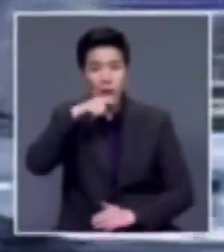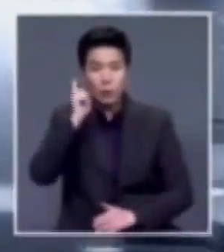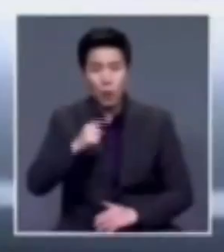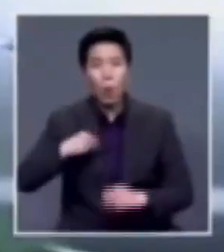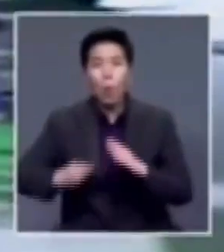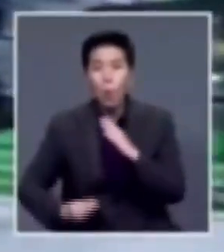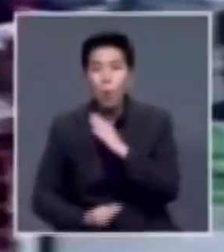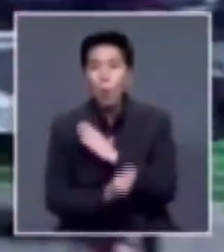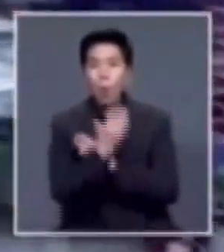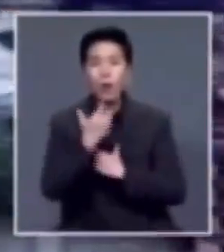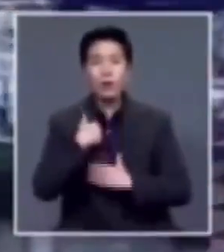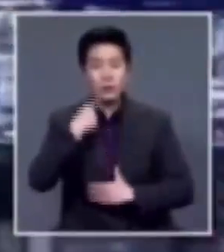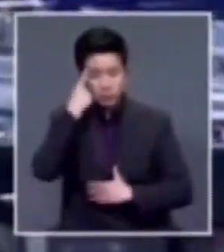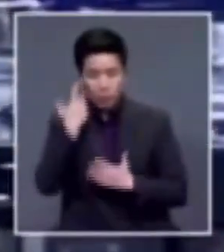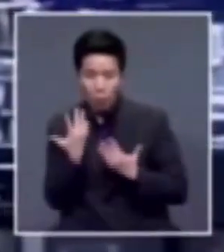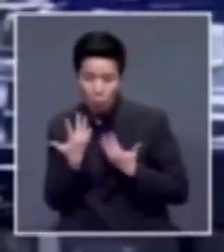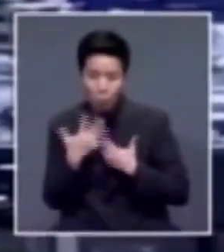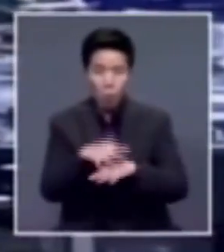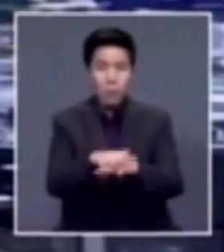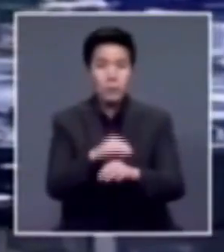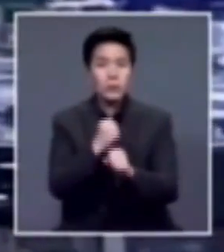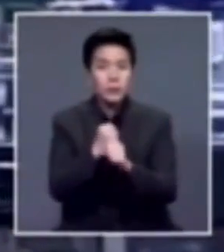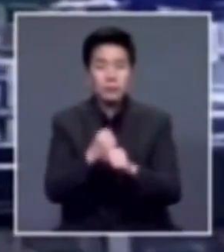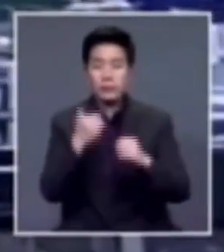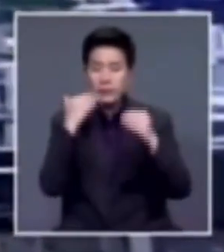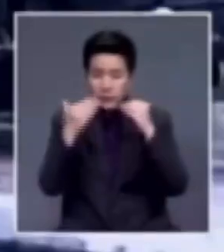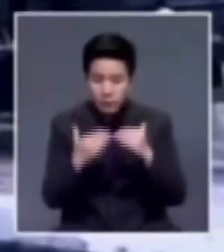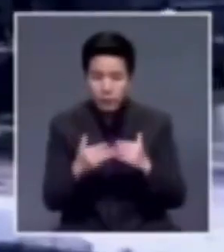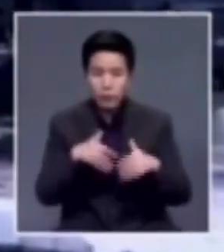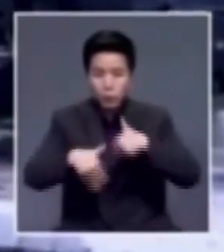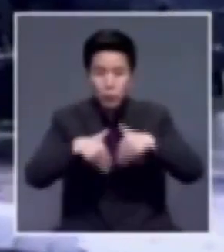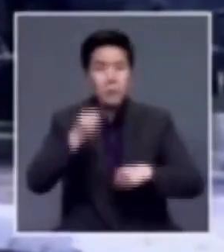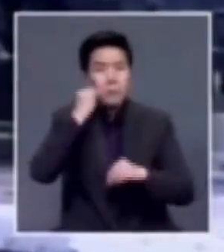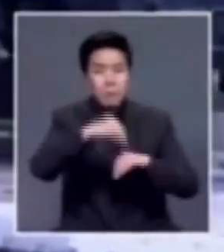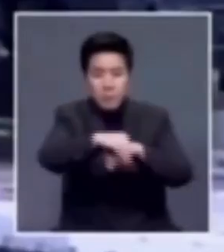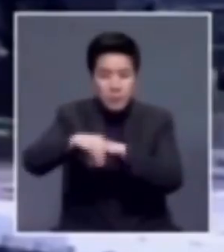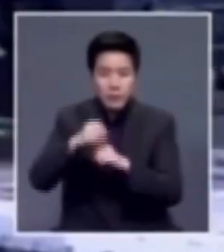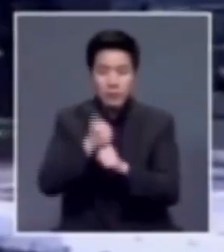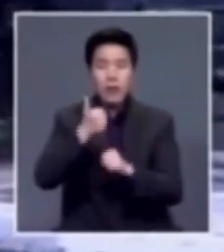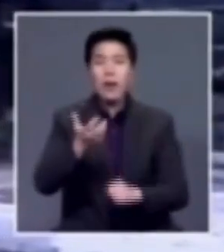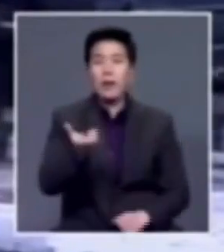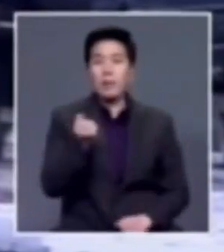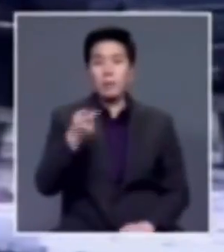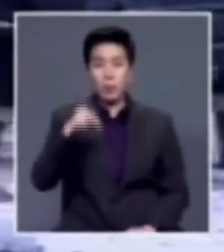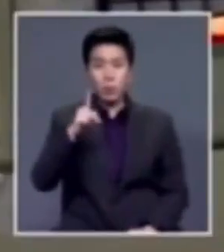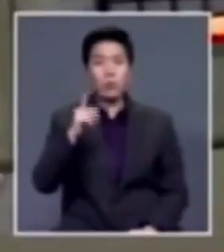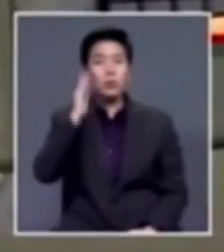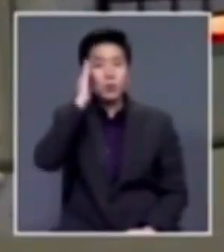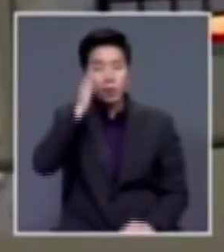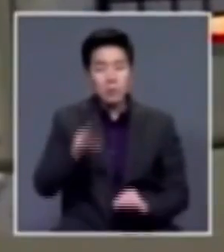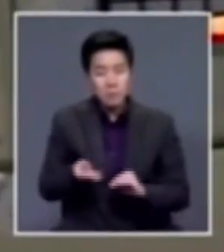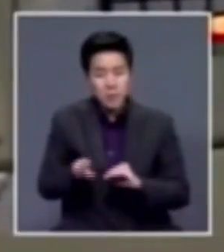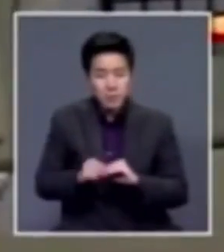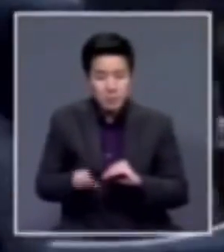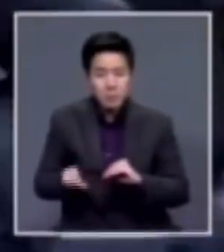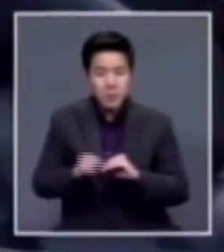แสวงหาโอกาสที่จะเข้ามามีส่วนร่วมในกิจการเหล่านั้นในท้องถิ่นของตนให้ได้นะครับก็จะได้ประโยชน์อย่างทั่วหน้าค่อยๆ